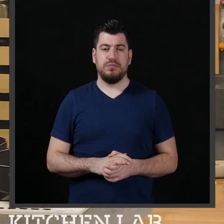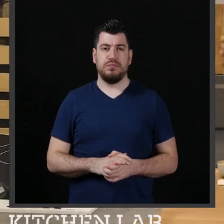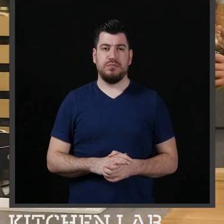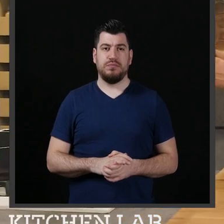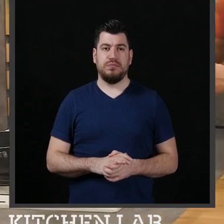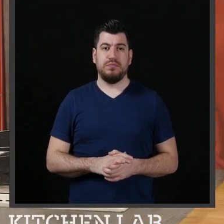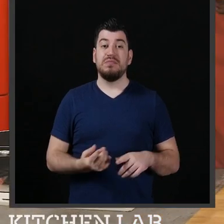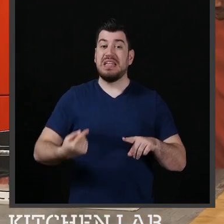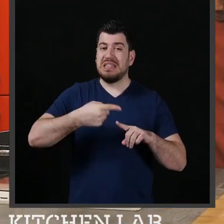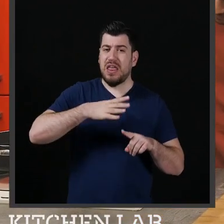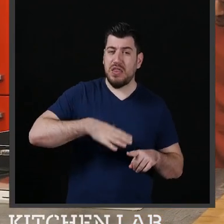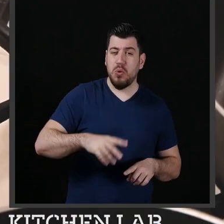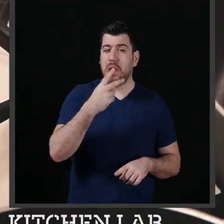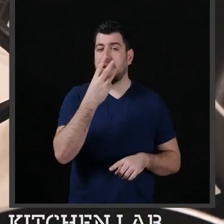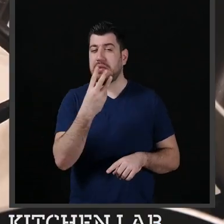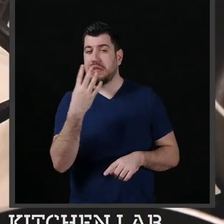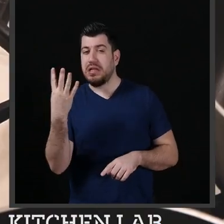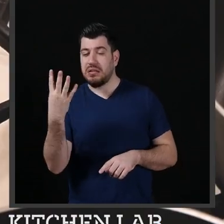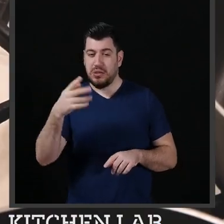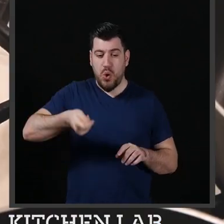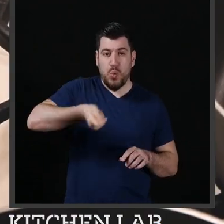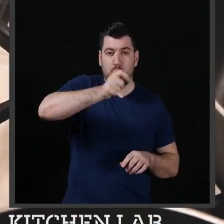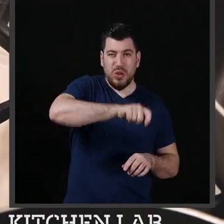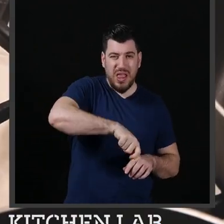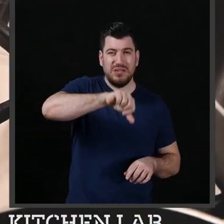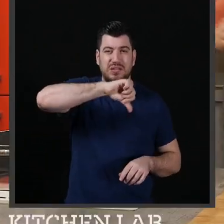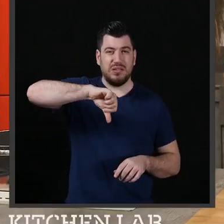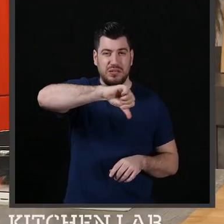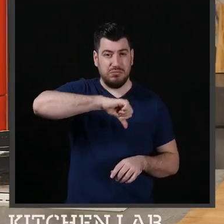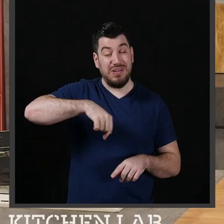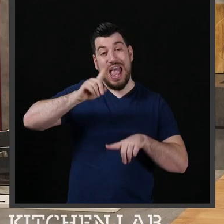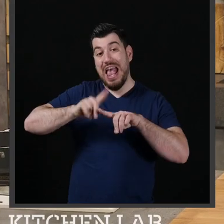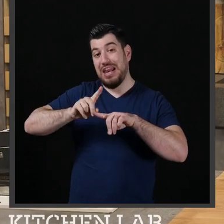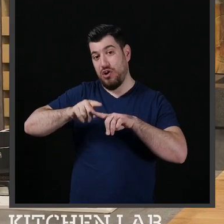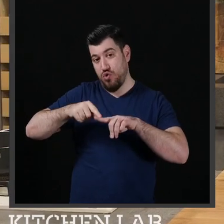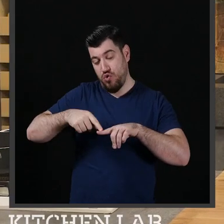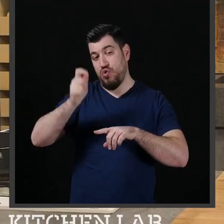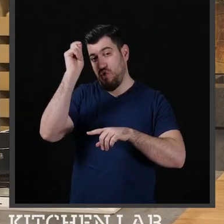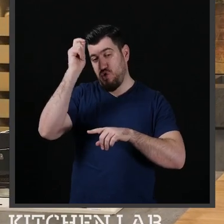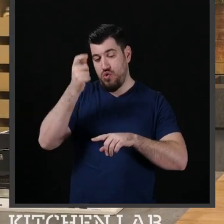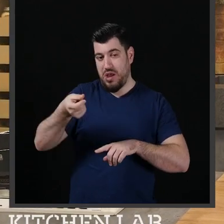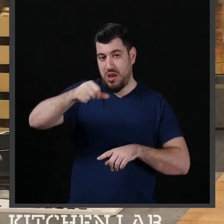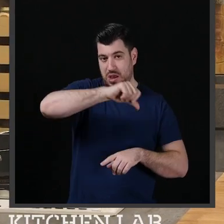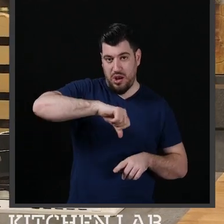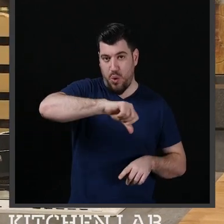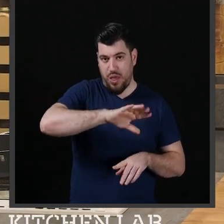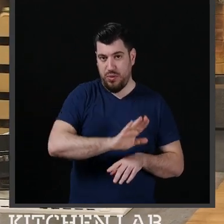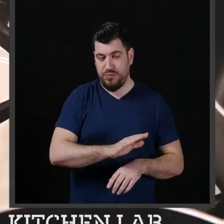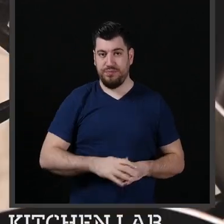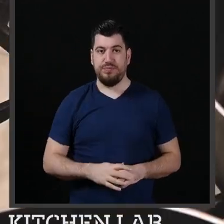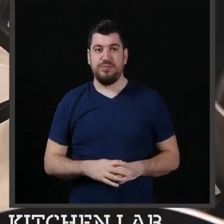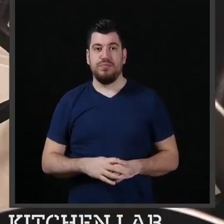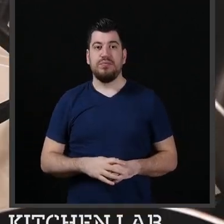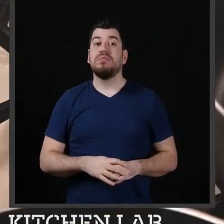θέλουμε 3 με 4 κουταλιές της σούπας ελαιόλαδο. Ελληνικό ελαιόλαδο, γιατί θα κάνουμε σάλτσα ντομάτας, οπότε χρειαζόμαστε λαδάκι μέσα. Θα ρίξουμε